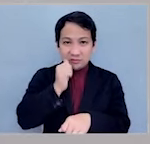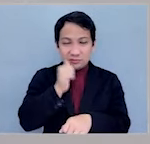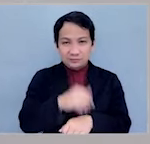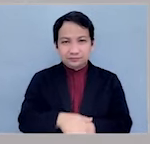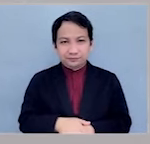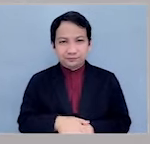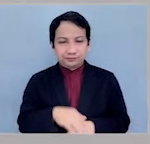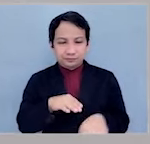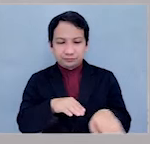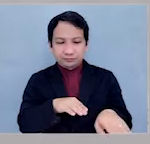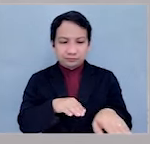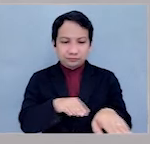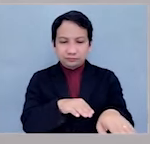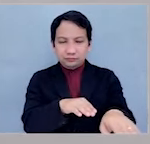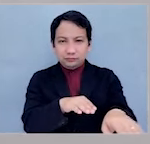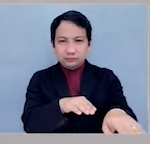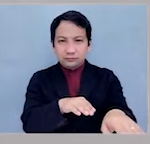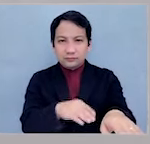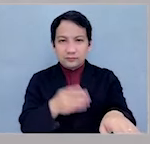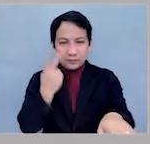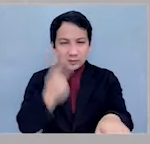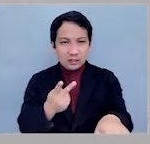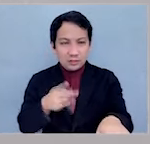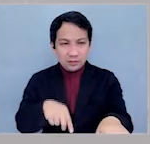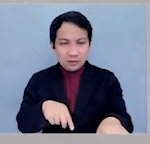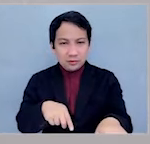Nagkaroon ng stick out muna doon sa hotel.